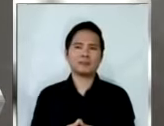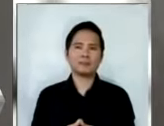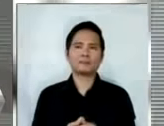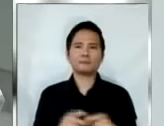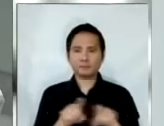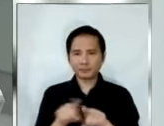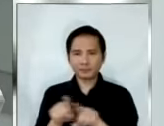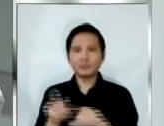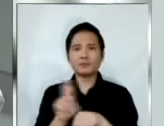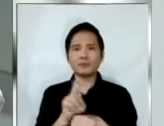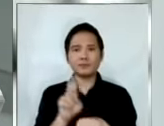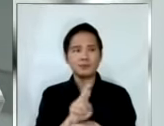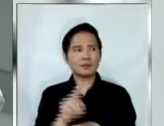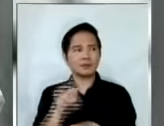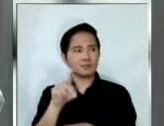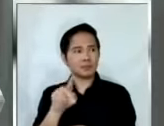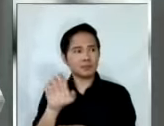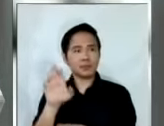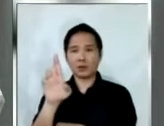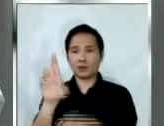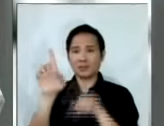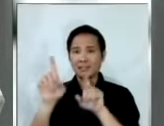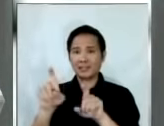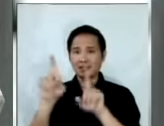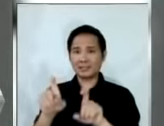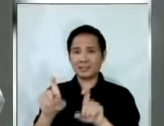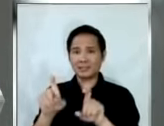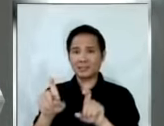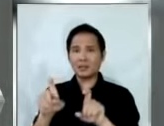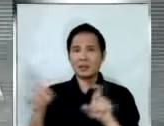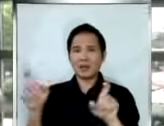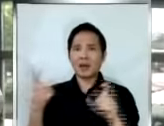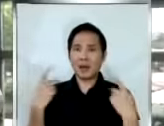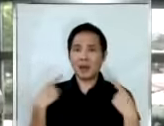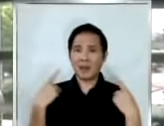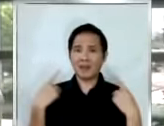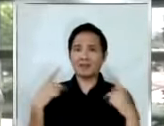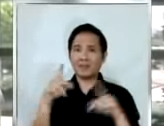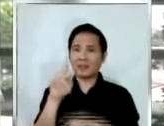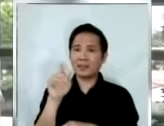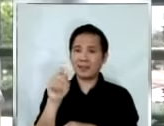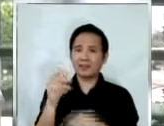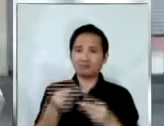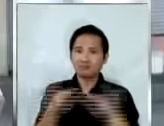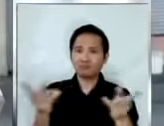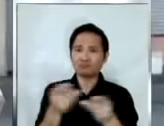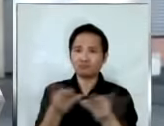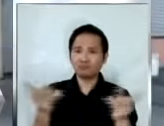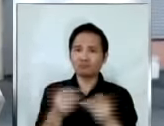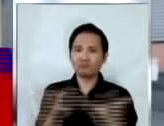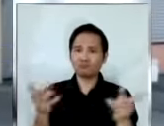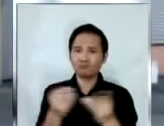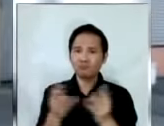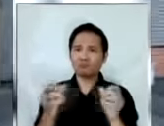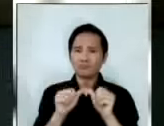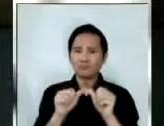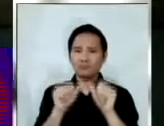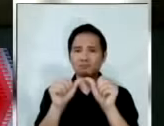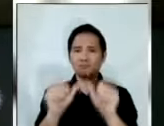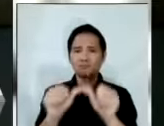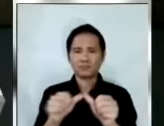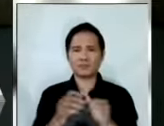Pero sabi ni Roque, may padating na 8 milyong RT-PCR testing kits. Ang mga quarantine protocols din ang inaalala ng gobyerno sa